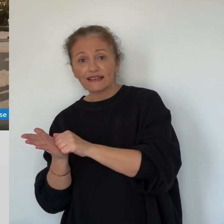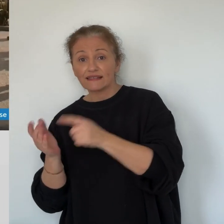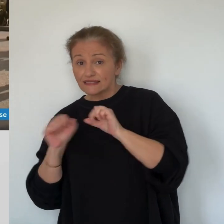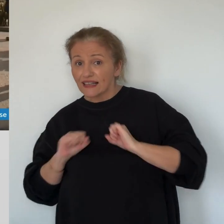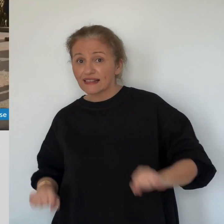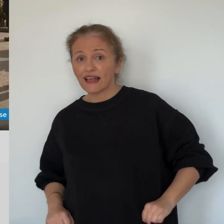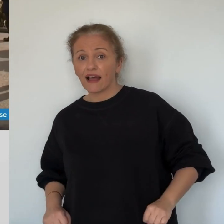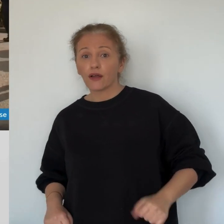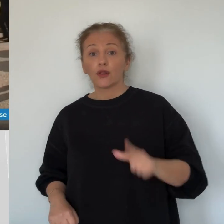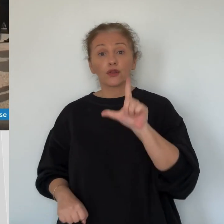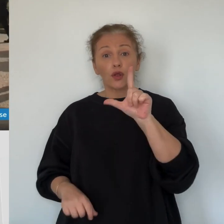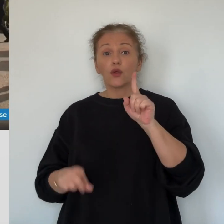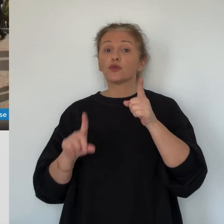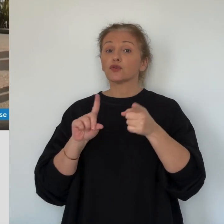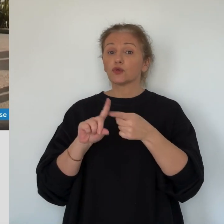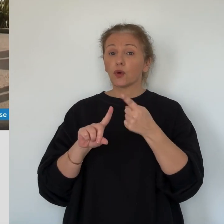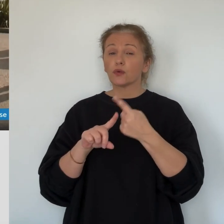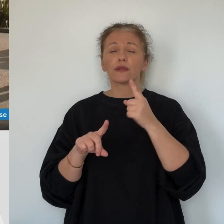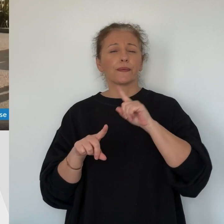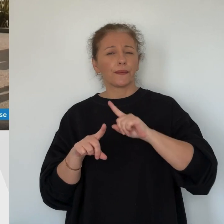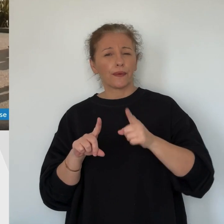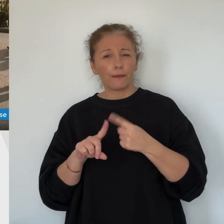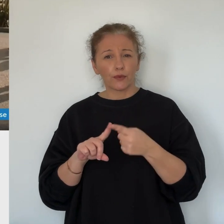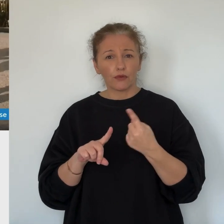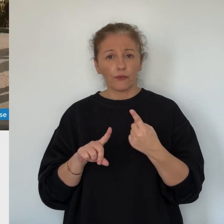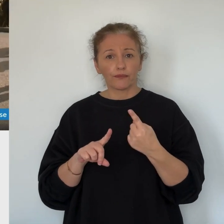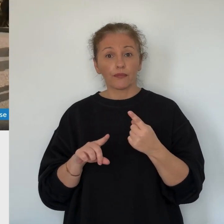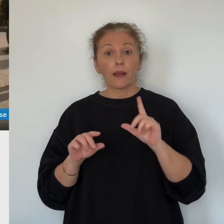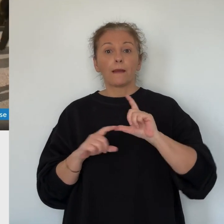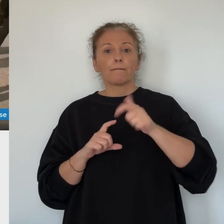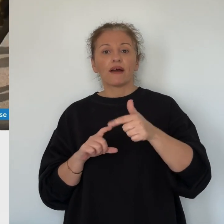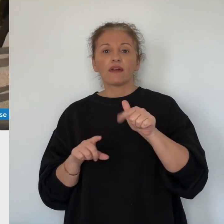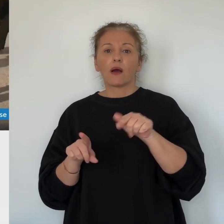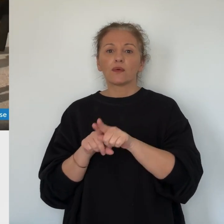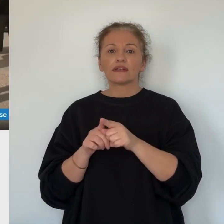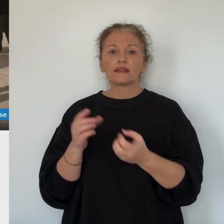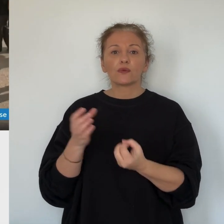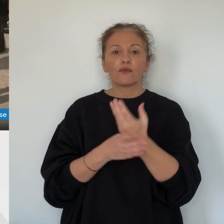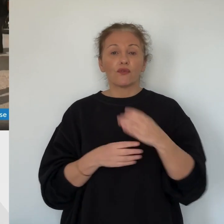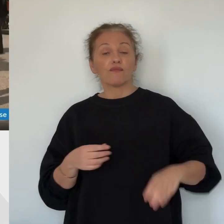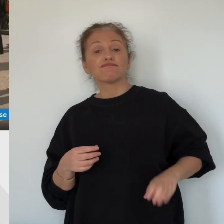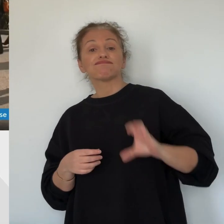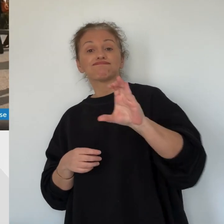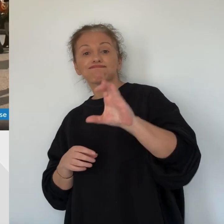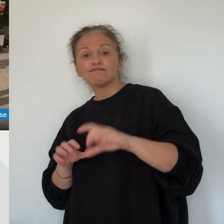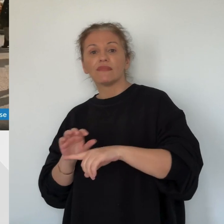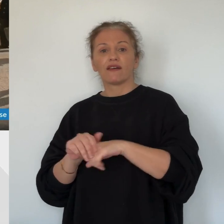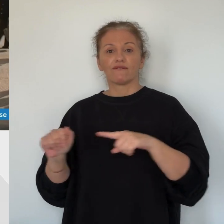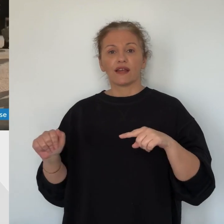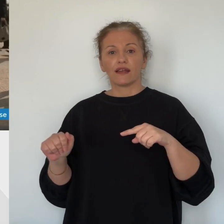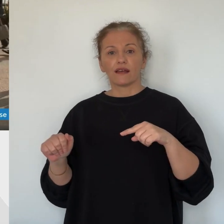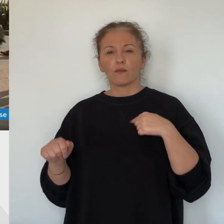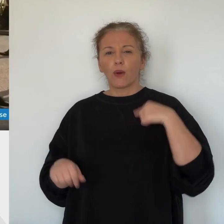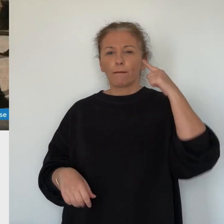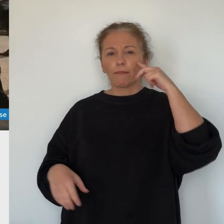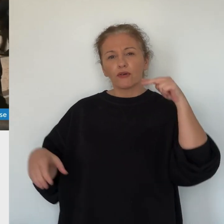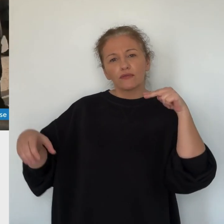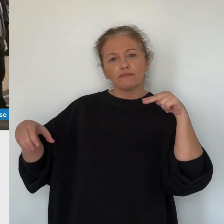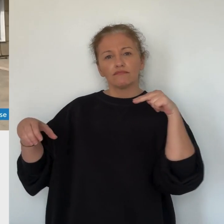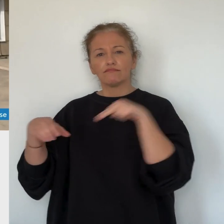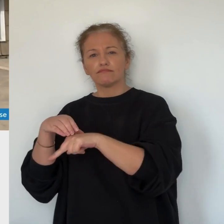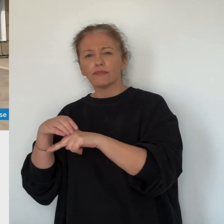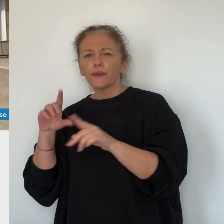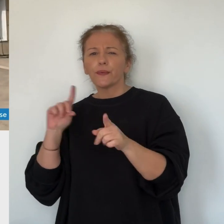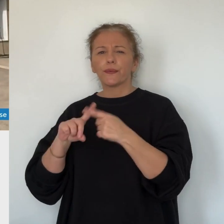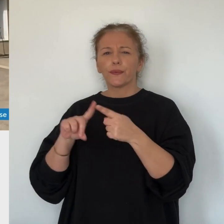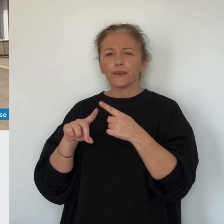CHU, vous savez qu'il y a une proposition de loi qui a été votée à l'Assemblée, qui doit demain être proposée au Sénat, il faut qu'elle soit inscrite au Sénat, ce sont 2